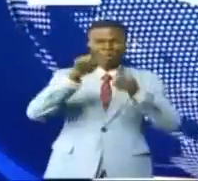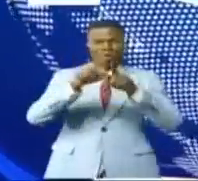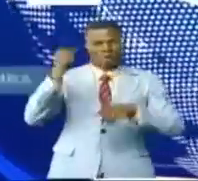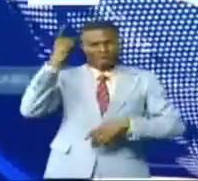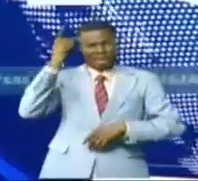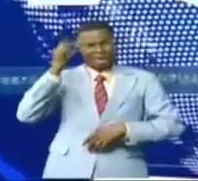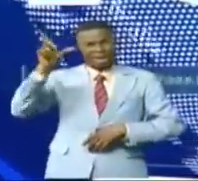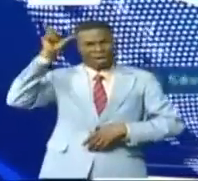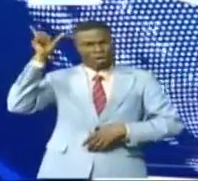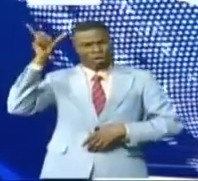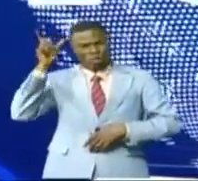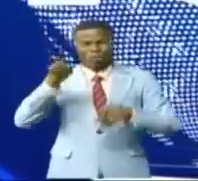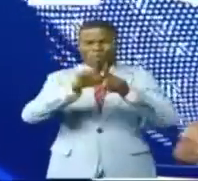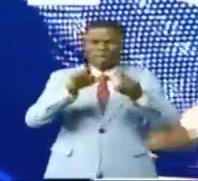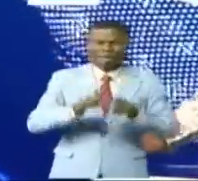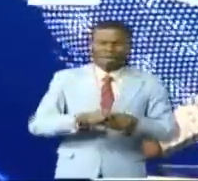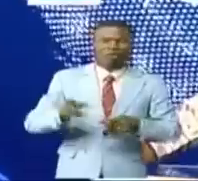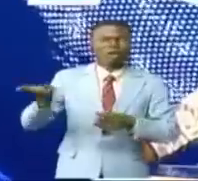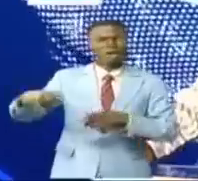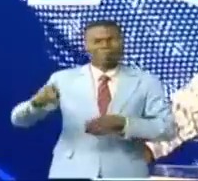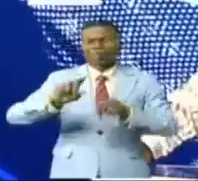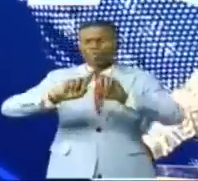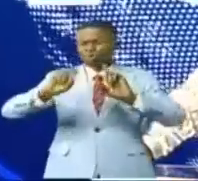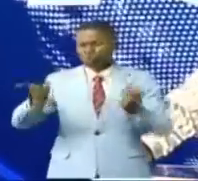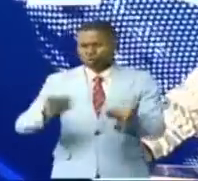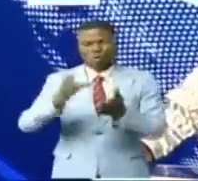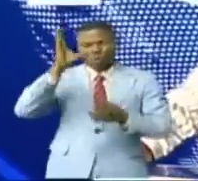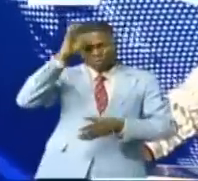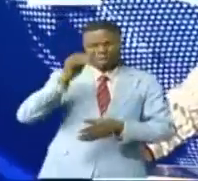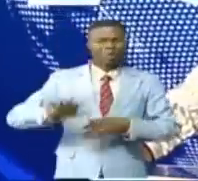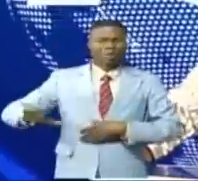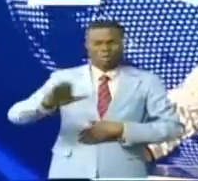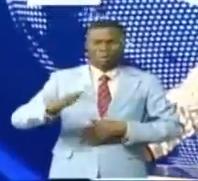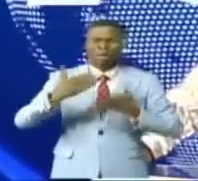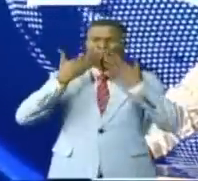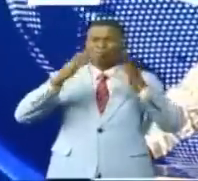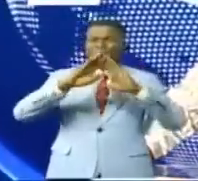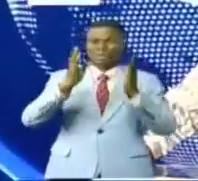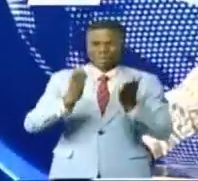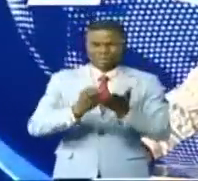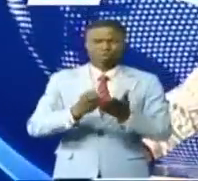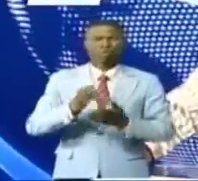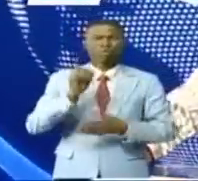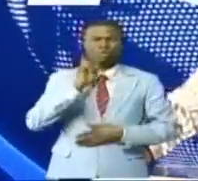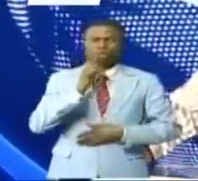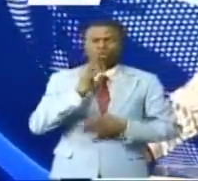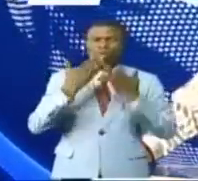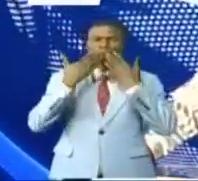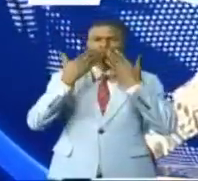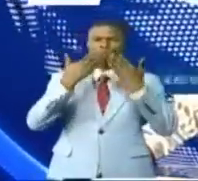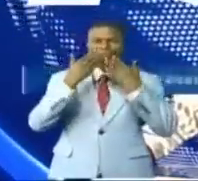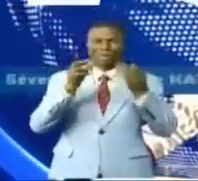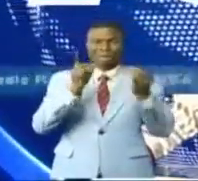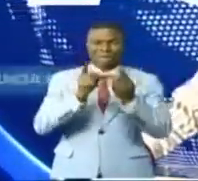avec l'interprète de malentendant Michel Tamouzi, réalisé par Joël